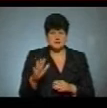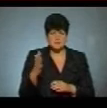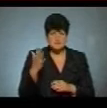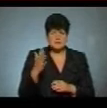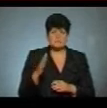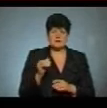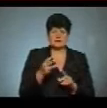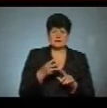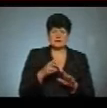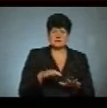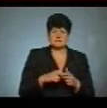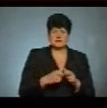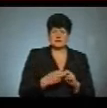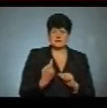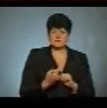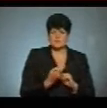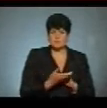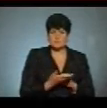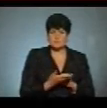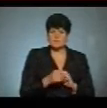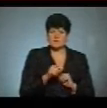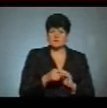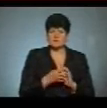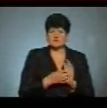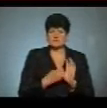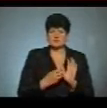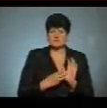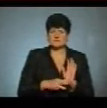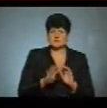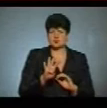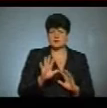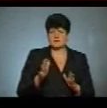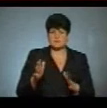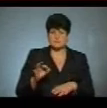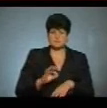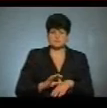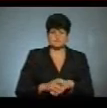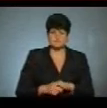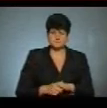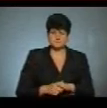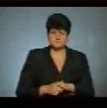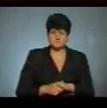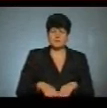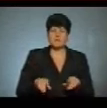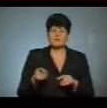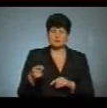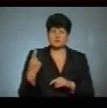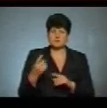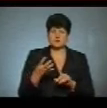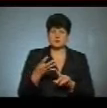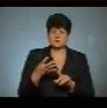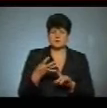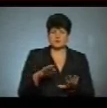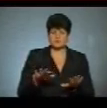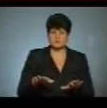І на третьому місці Івано-Франківська область, там 984 випадки COVID-19. Тернопільщина сьогодні на